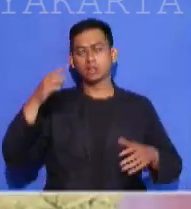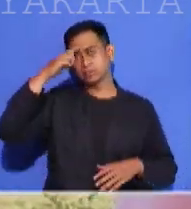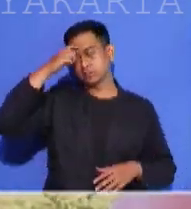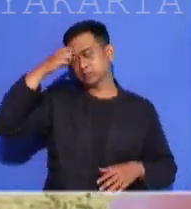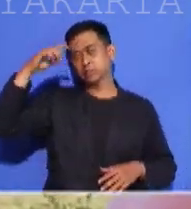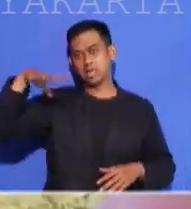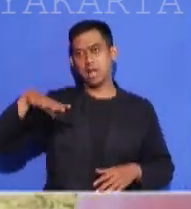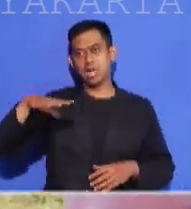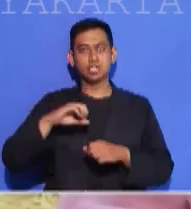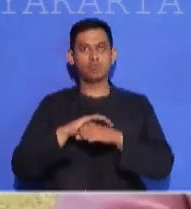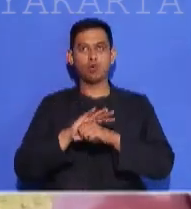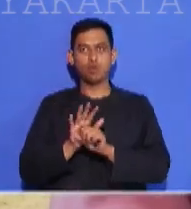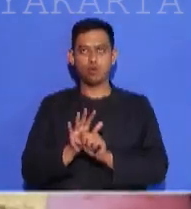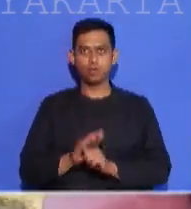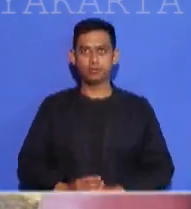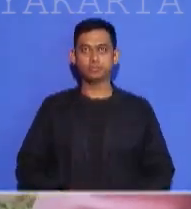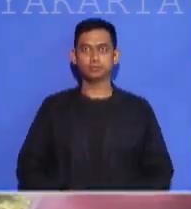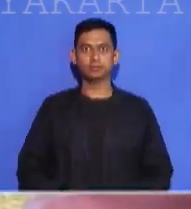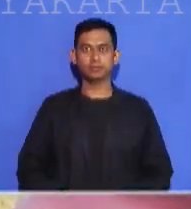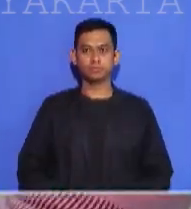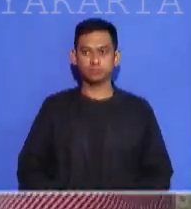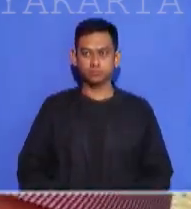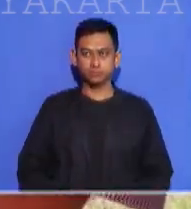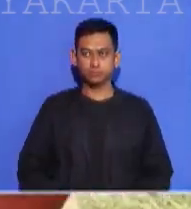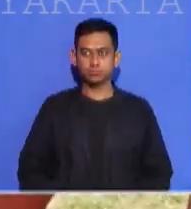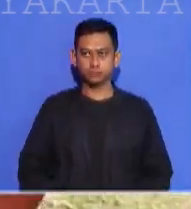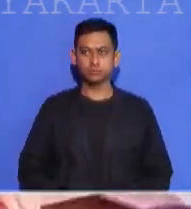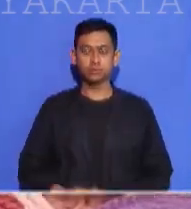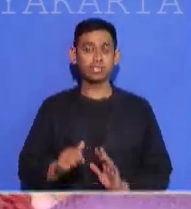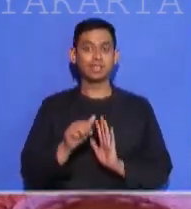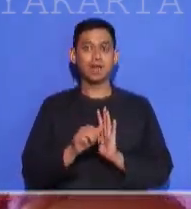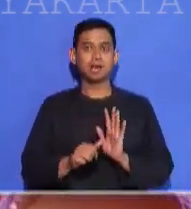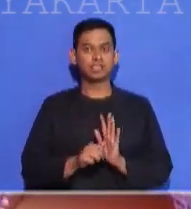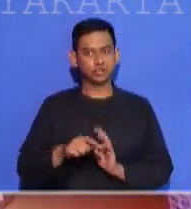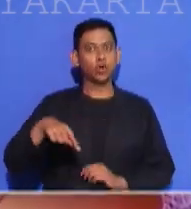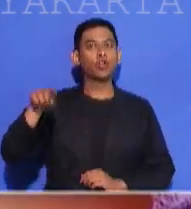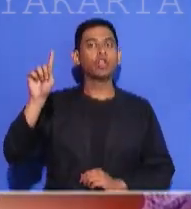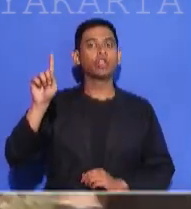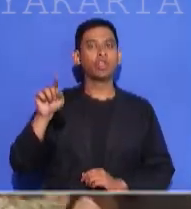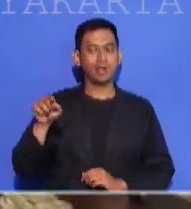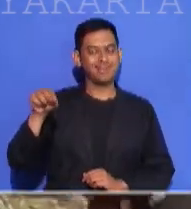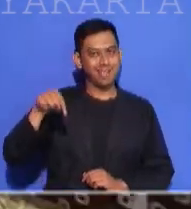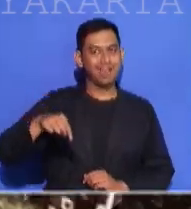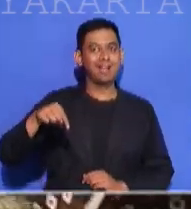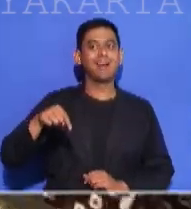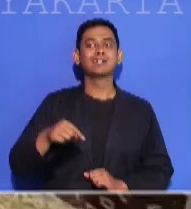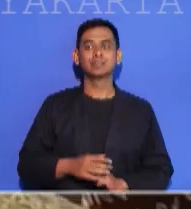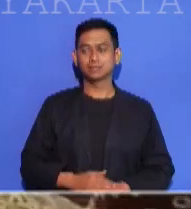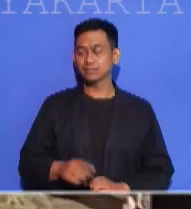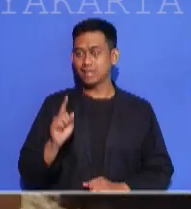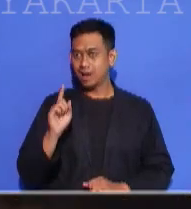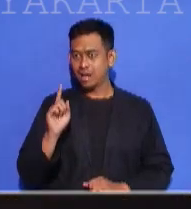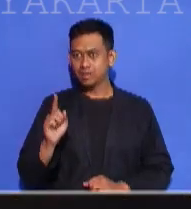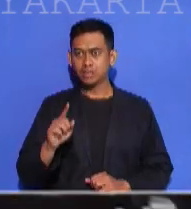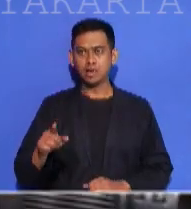Kapanewon Sentul Kulon Progo nyartani krido Sukareno Expo 2021 ingkang mapan wonten ing lapangan